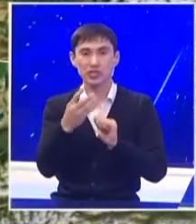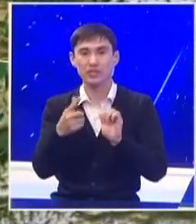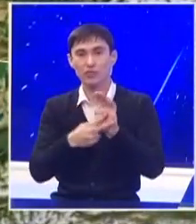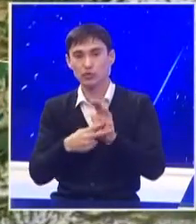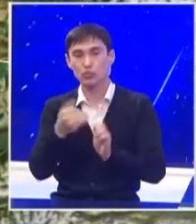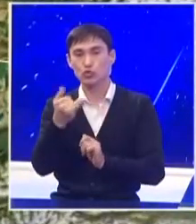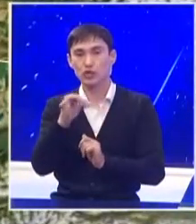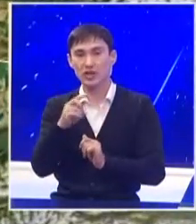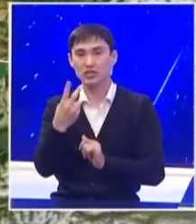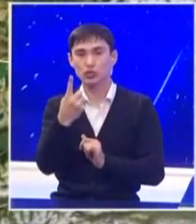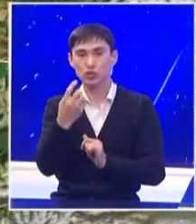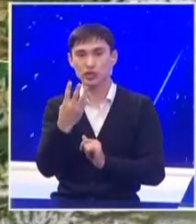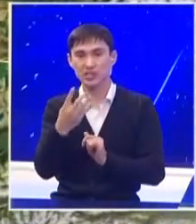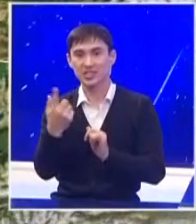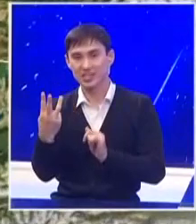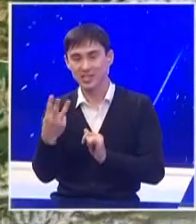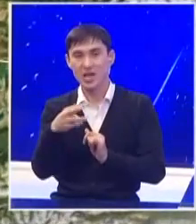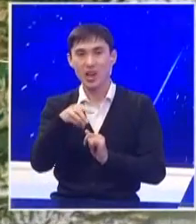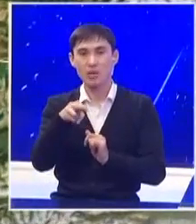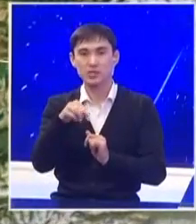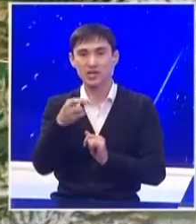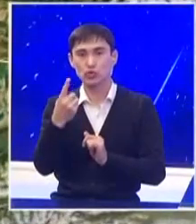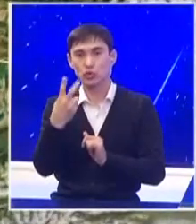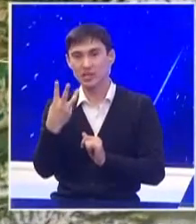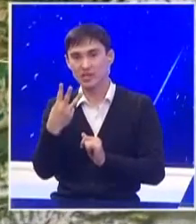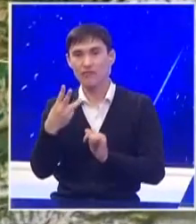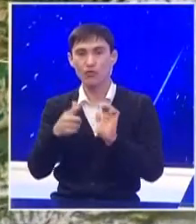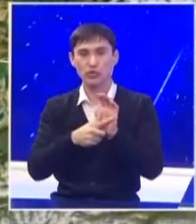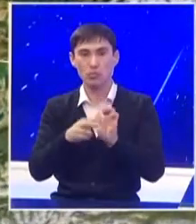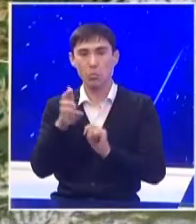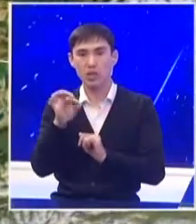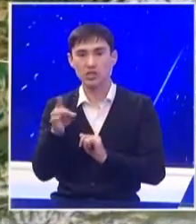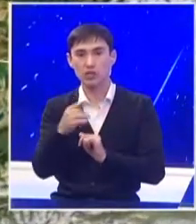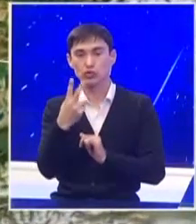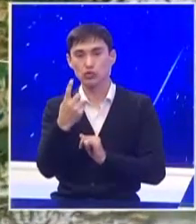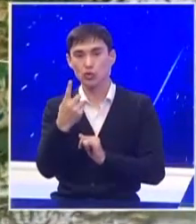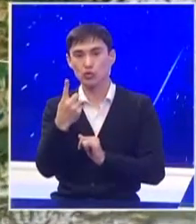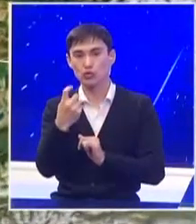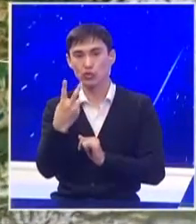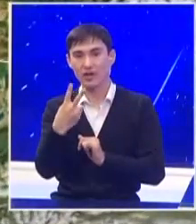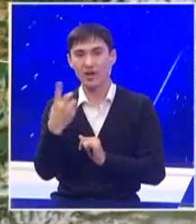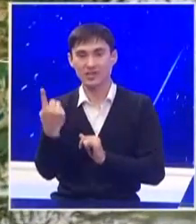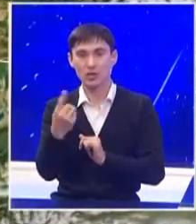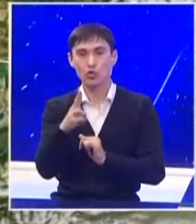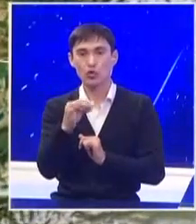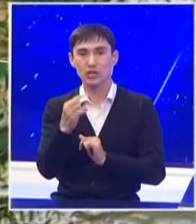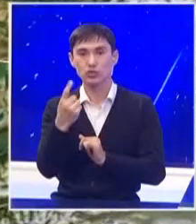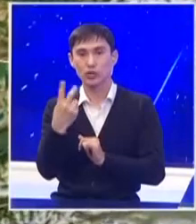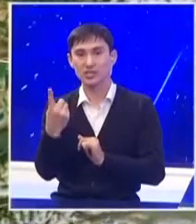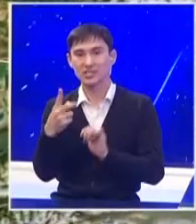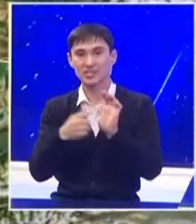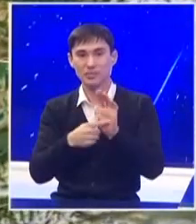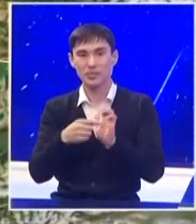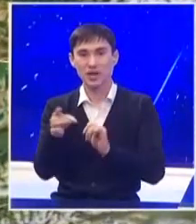Ушарале 104,3, в Лепсах 103,8, в Балхарском районе 102,1, в Куйгане 101,7, в селах